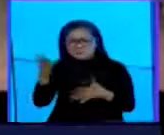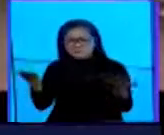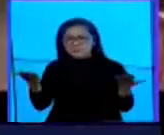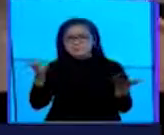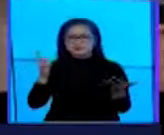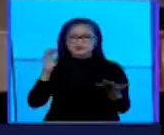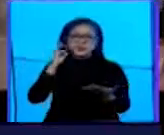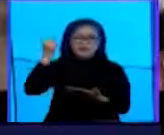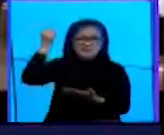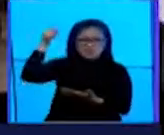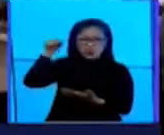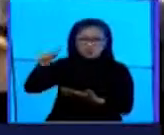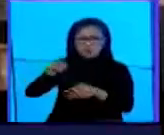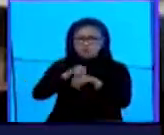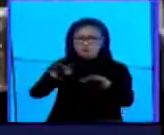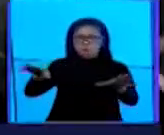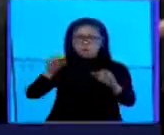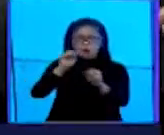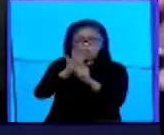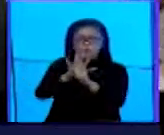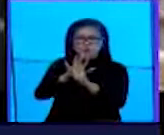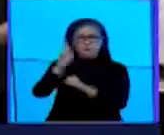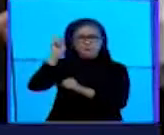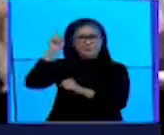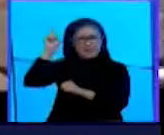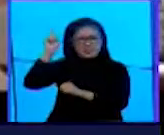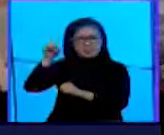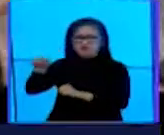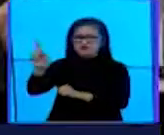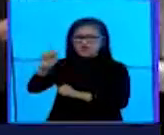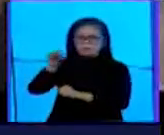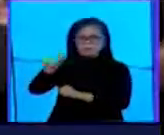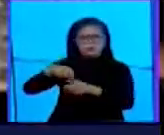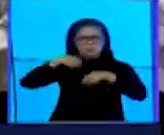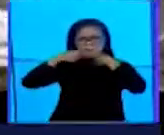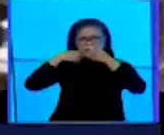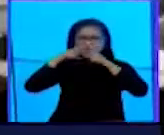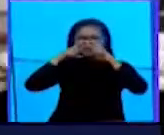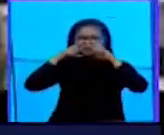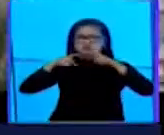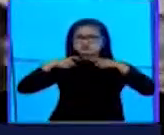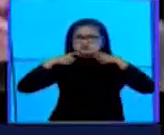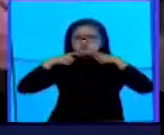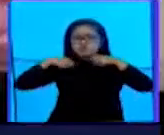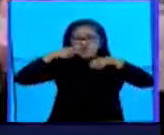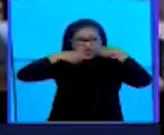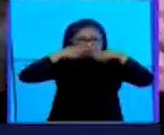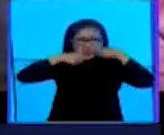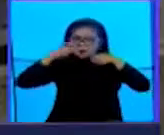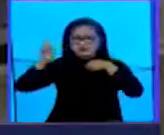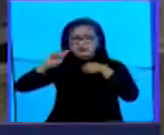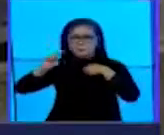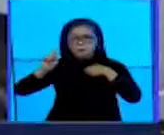penularan COVID-19. Ya, karena ketika makan kan kita buka masker. Kalau sholat kita masih bisa menggunakan. Dari